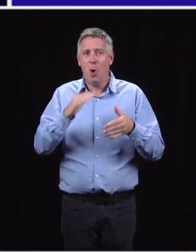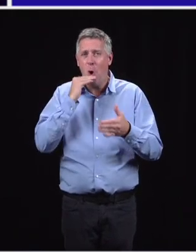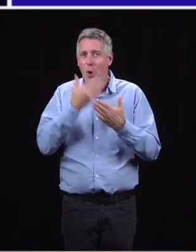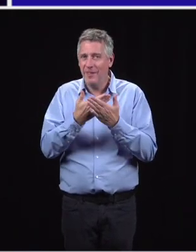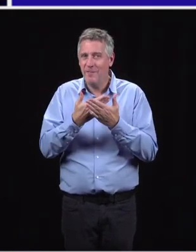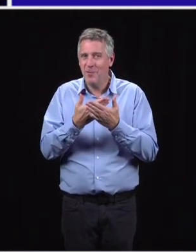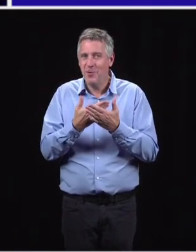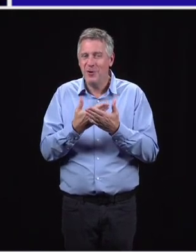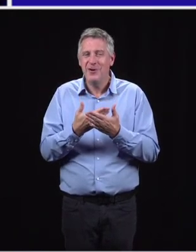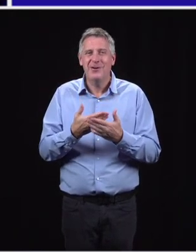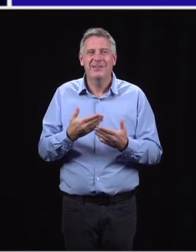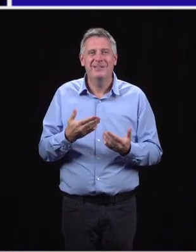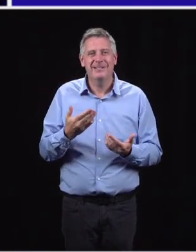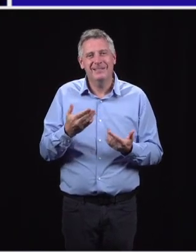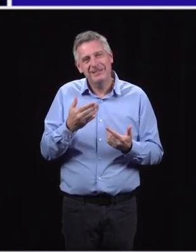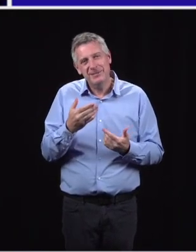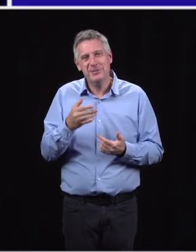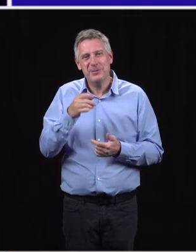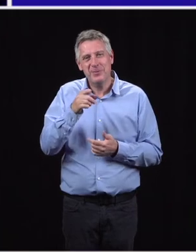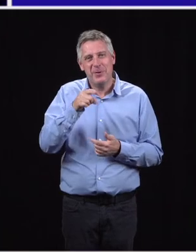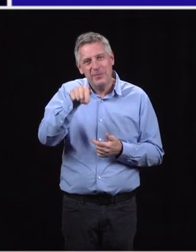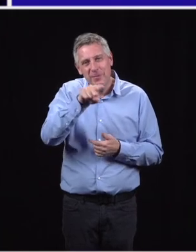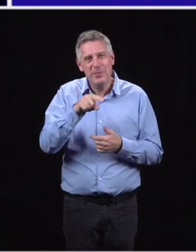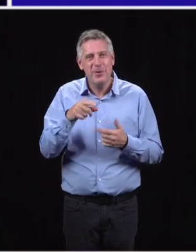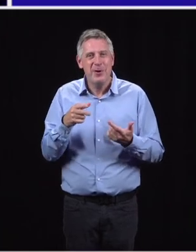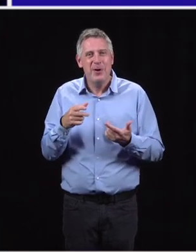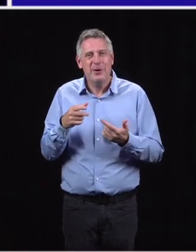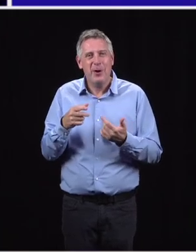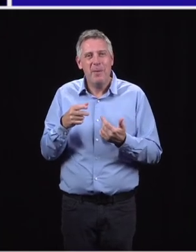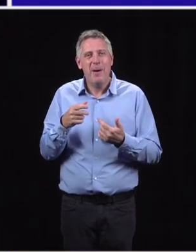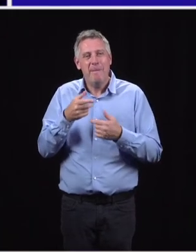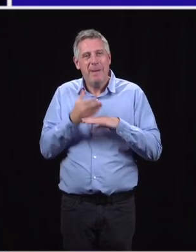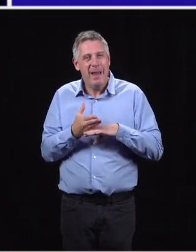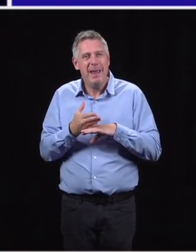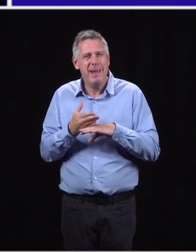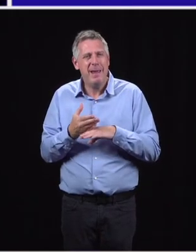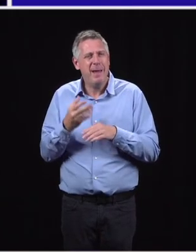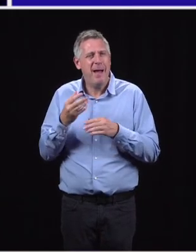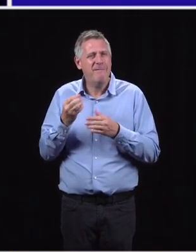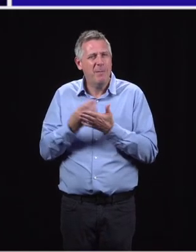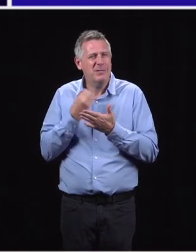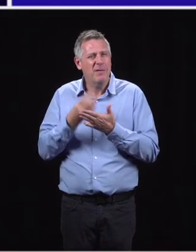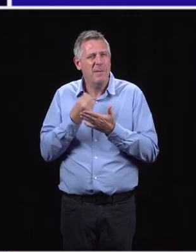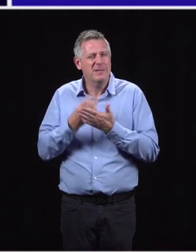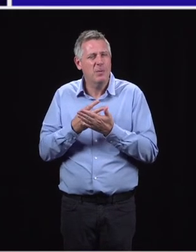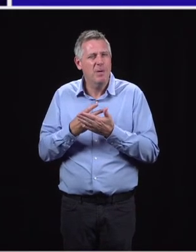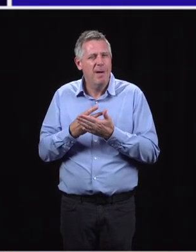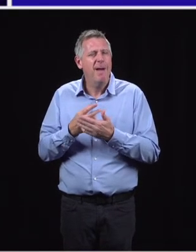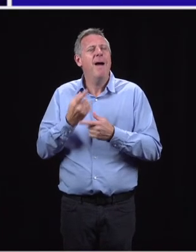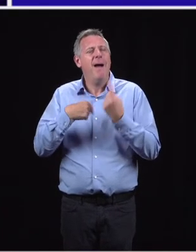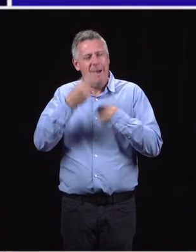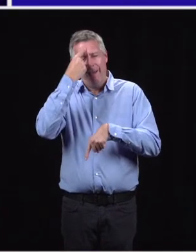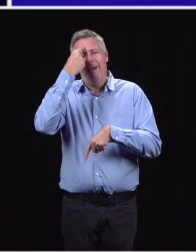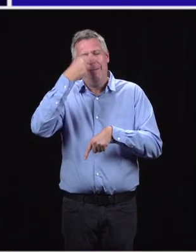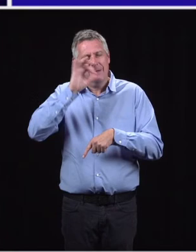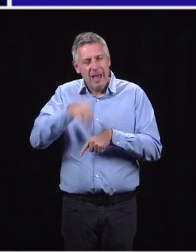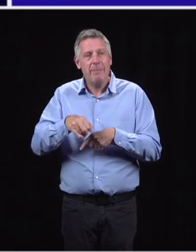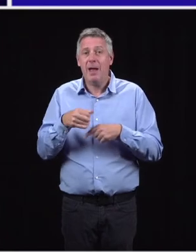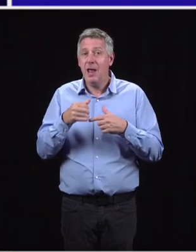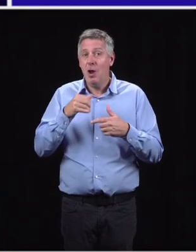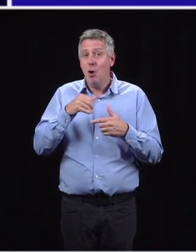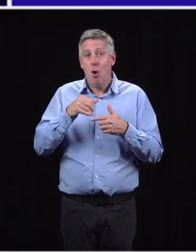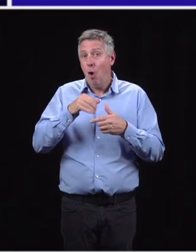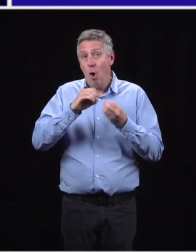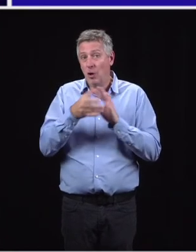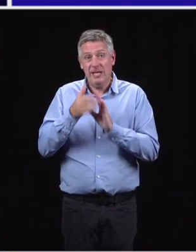pour ceux qui qui ont besoin d'une petite piqûre de grappelle et après tout est en ligne exactement merci de le rappeler du coup voilà on donne rendez-vous